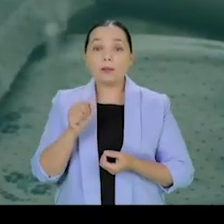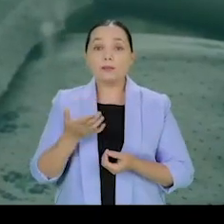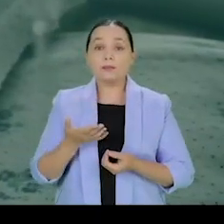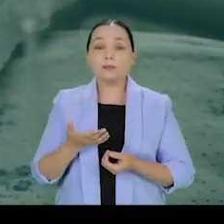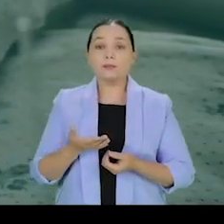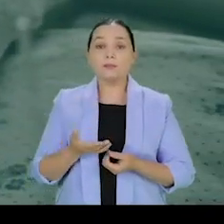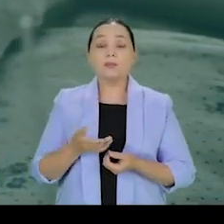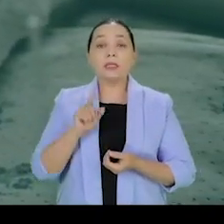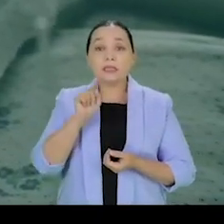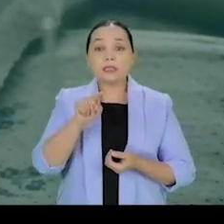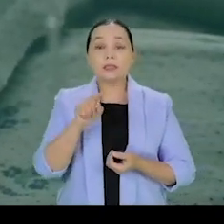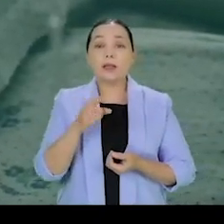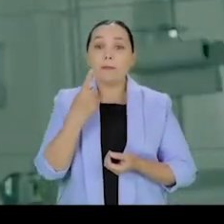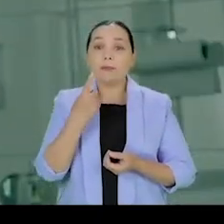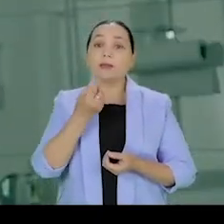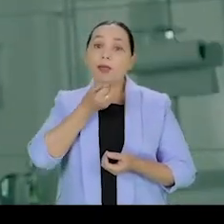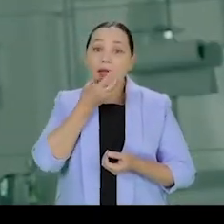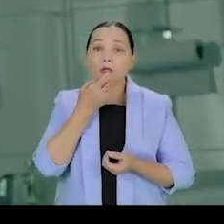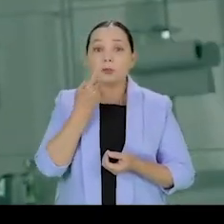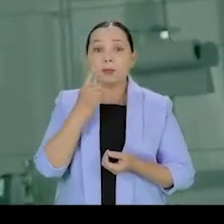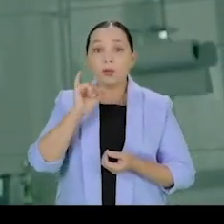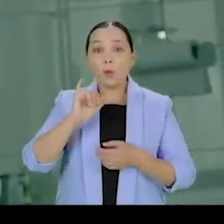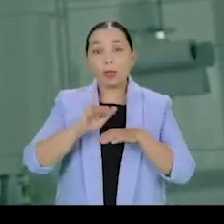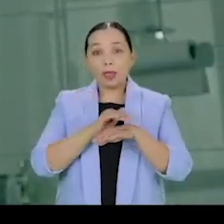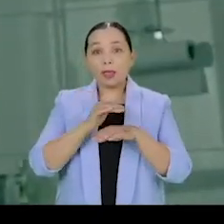Rustamjon. Sizga bitta yaxshi, bitta yomon